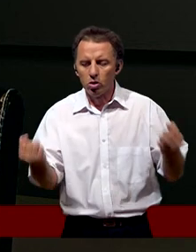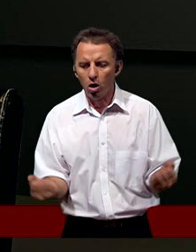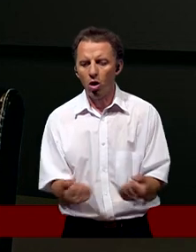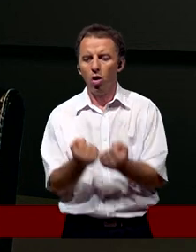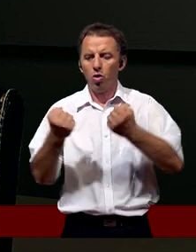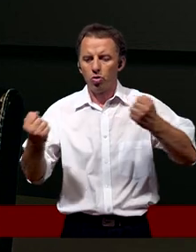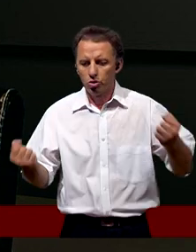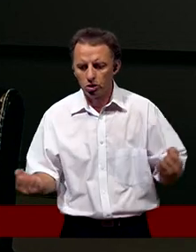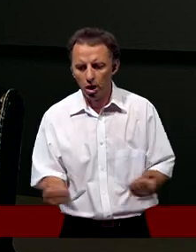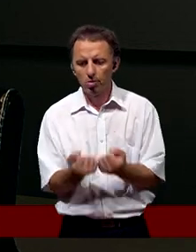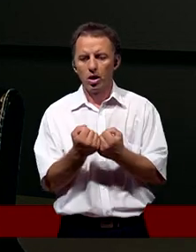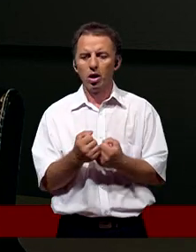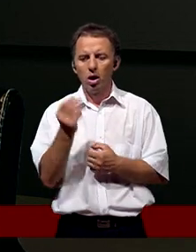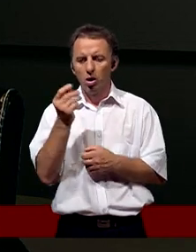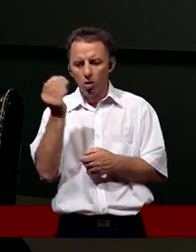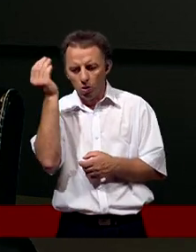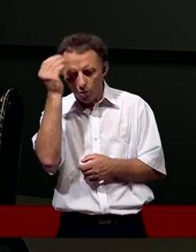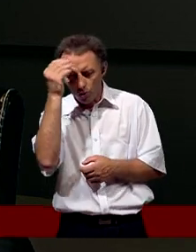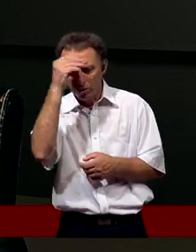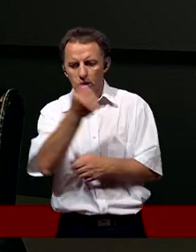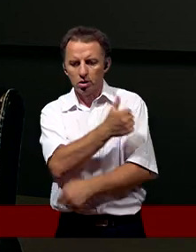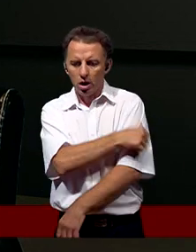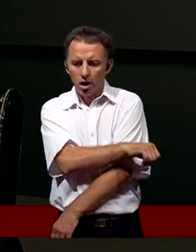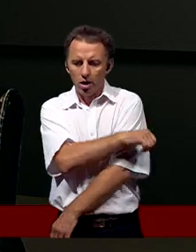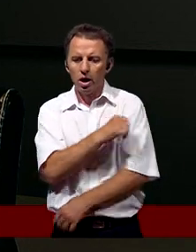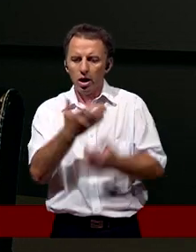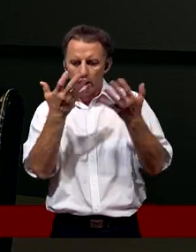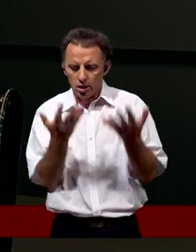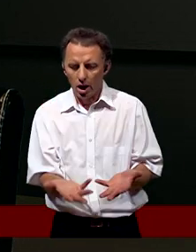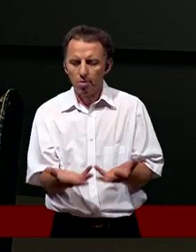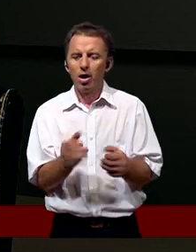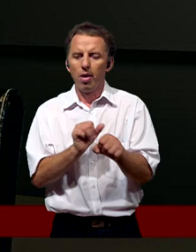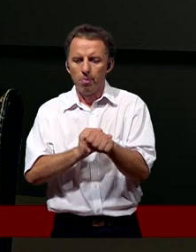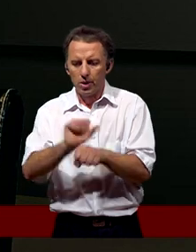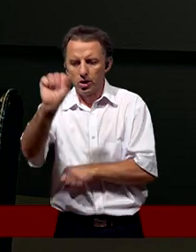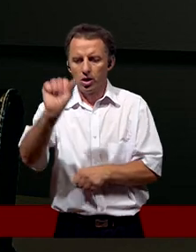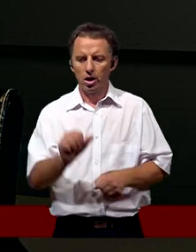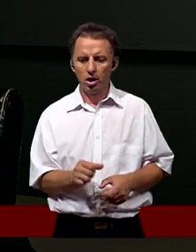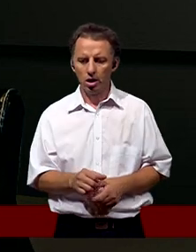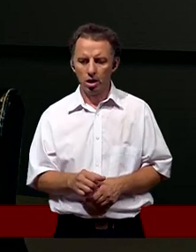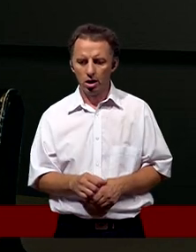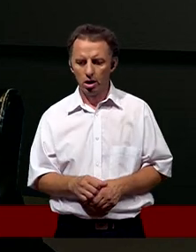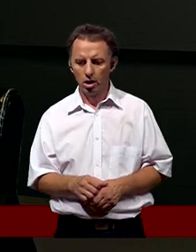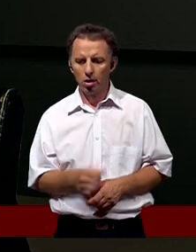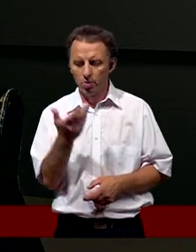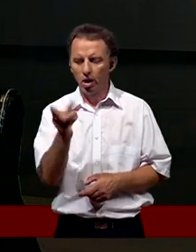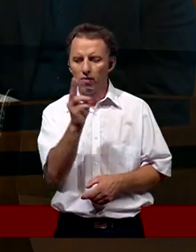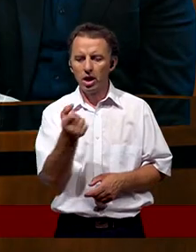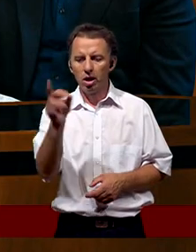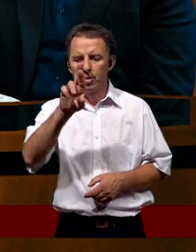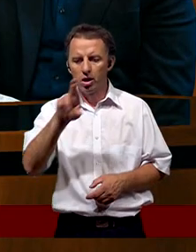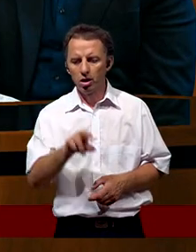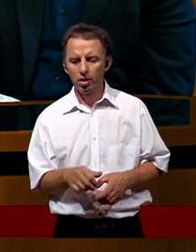dążymy, tak? I oczywiście w naszym życiu chrześcijańskim chcemy takimi być, tak? Tak, proszę, Waldemarze?